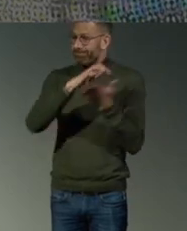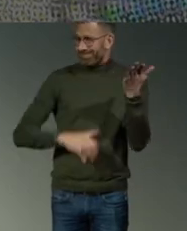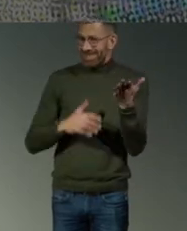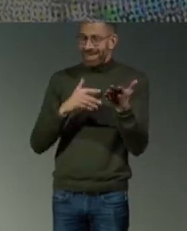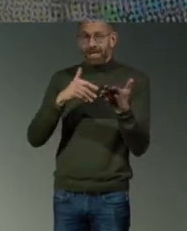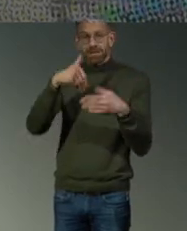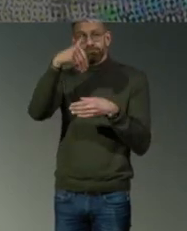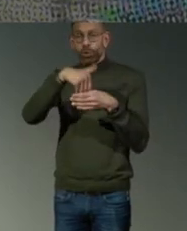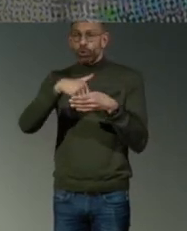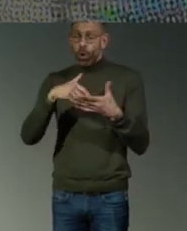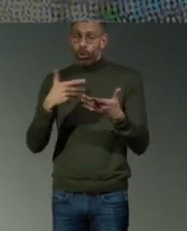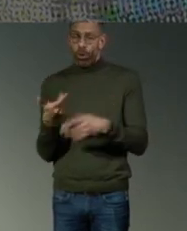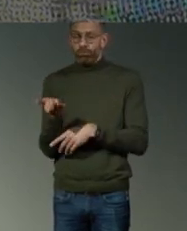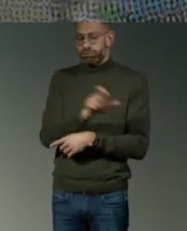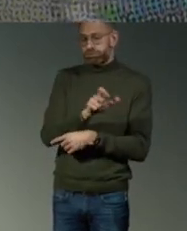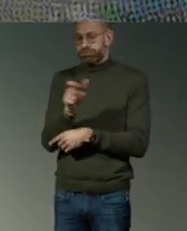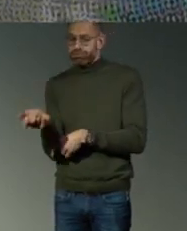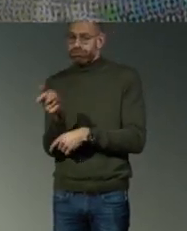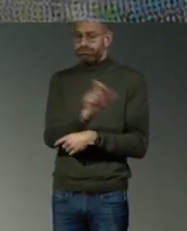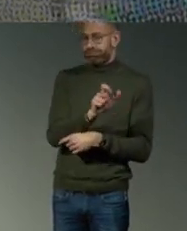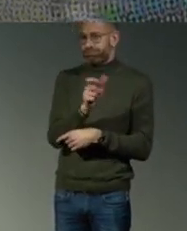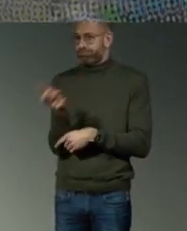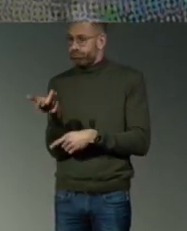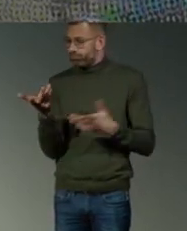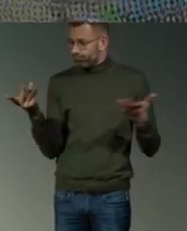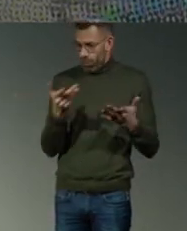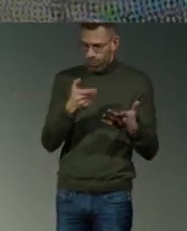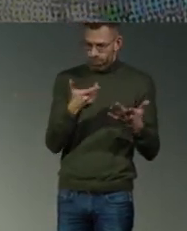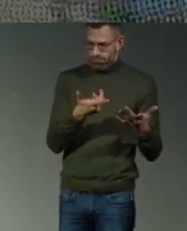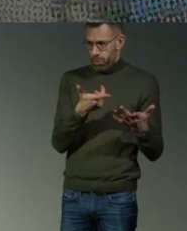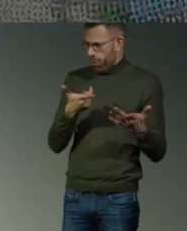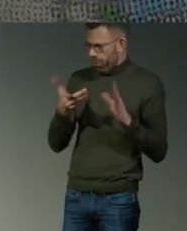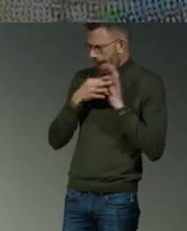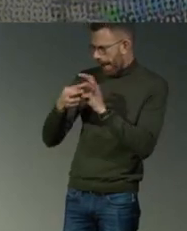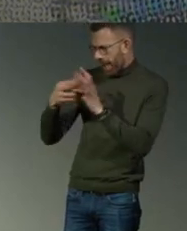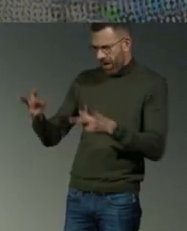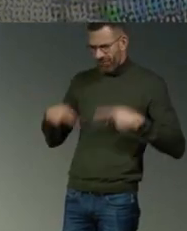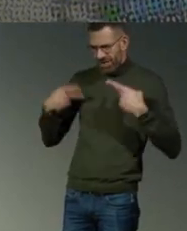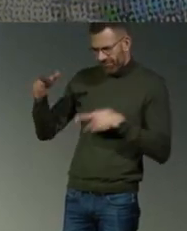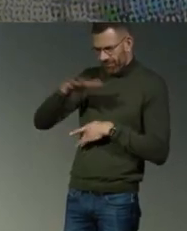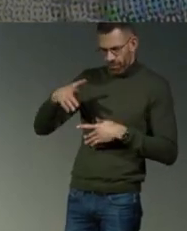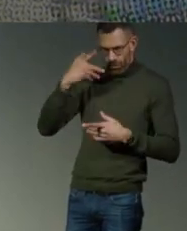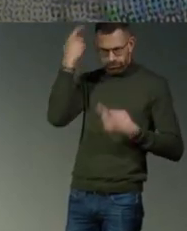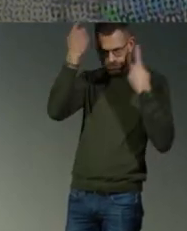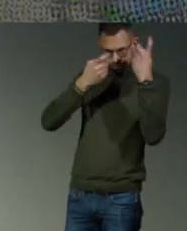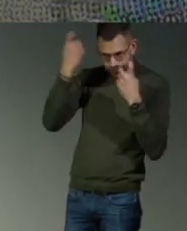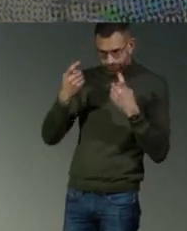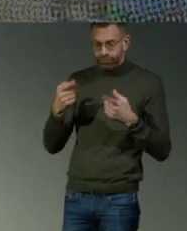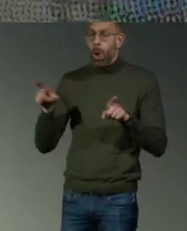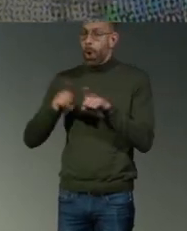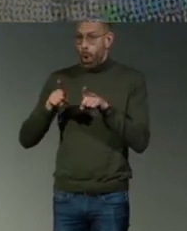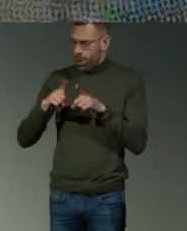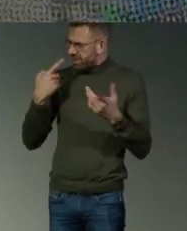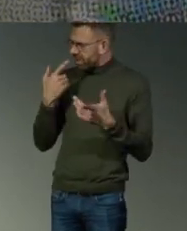d'une alternance entre une réflexion sur notre rapport au vivant, sur le geste de la